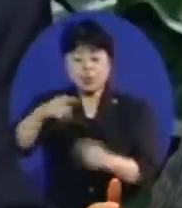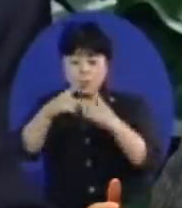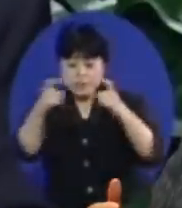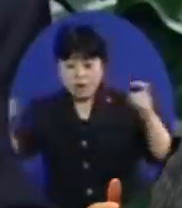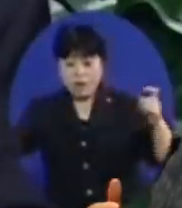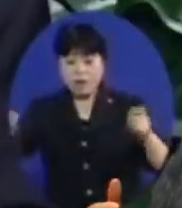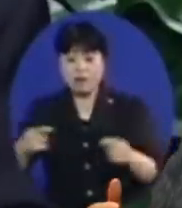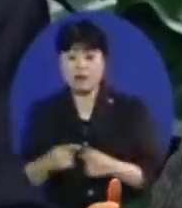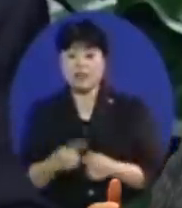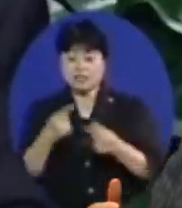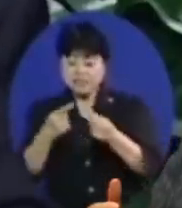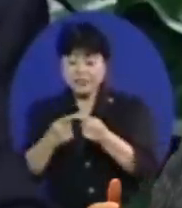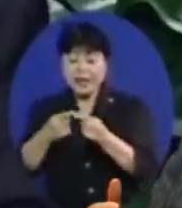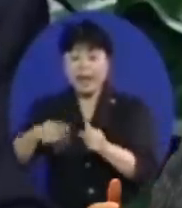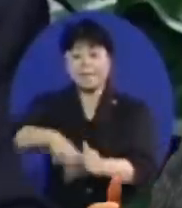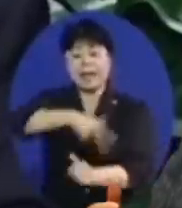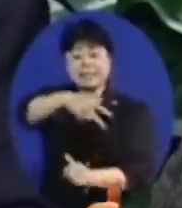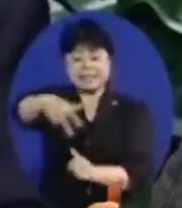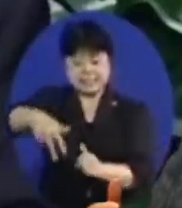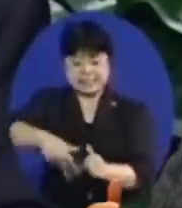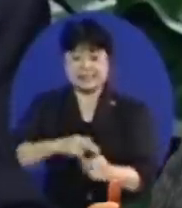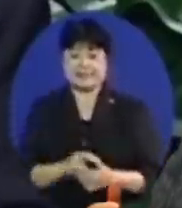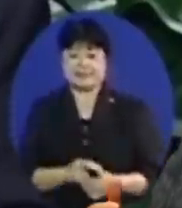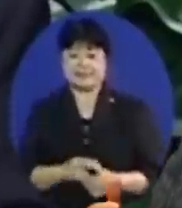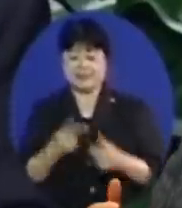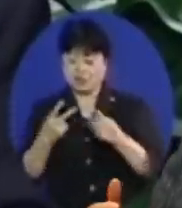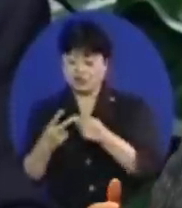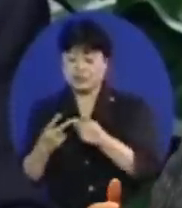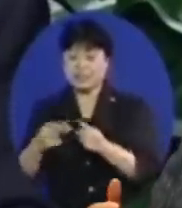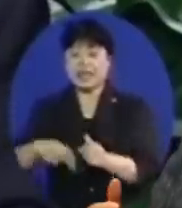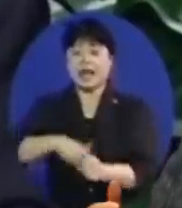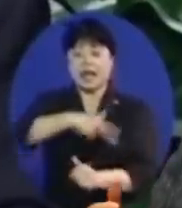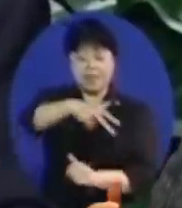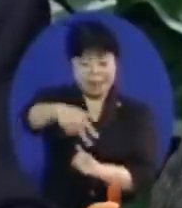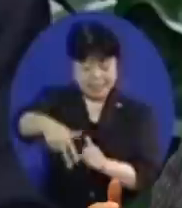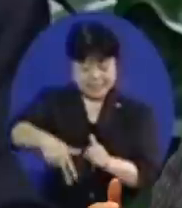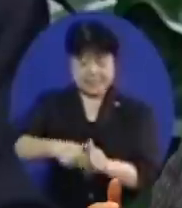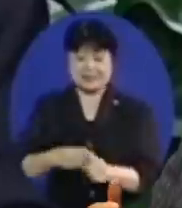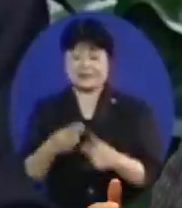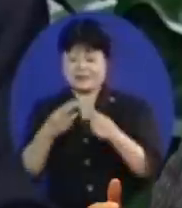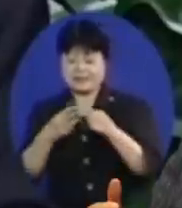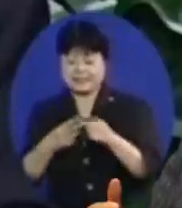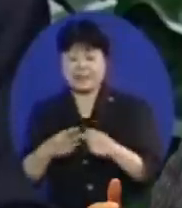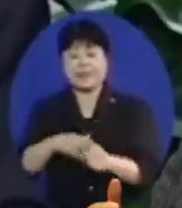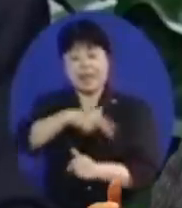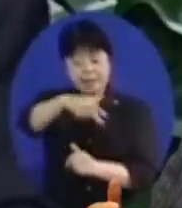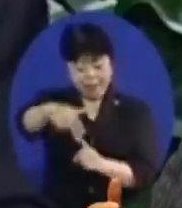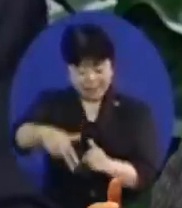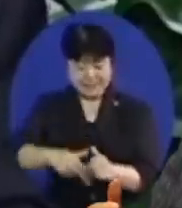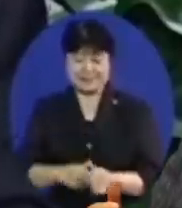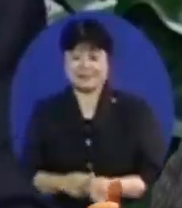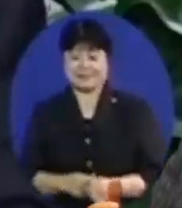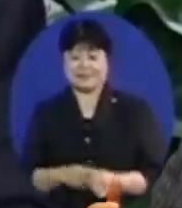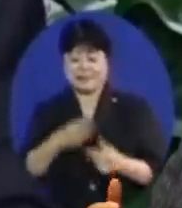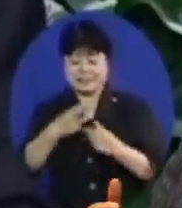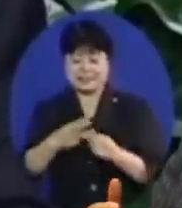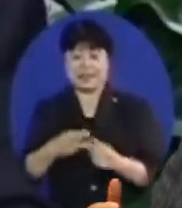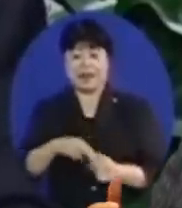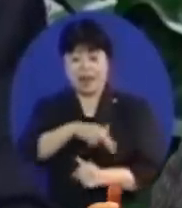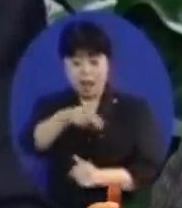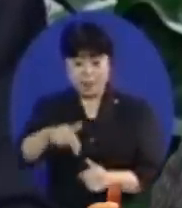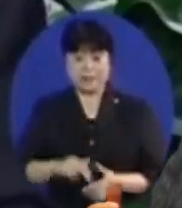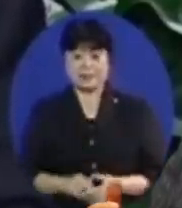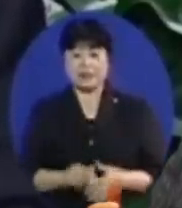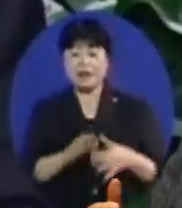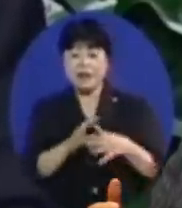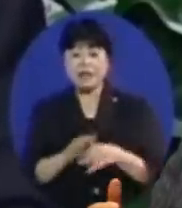첫날 한 바퀴 돌고 이튿날 한 바퀴 돌고 3일째 한 바퀴 돌고 그래도 이중으로